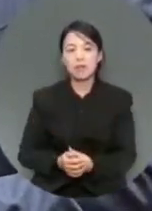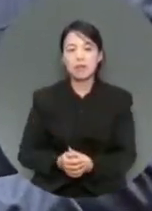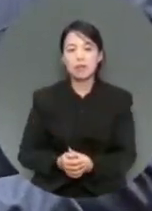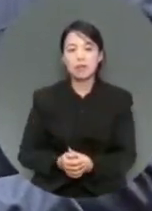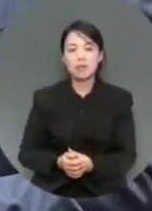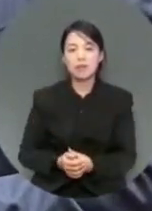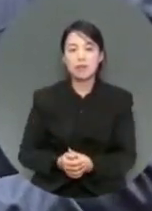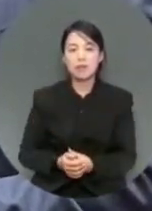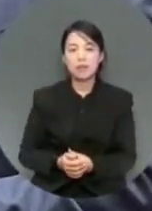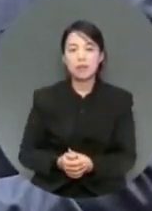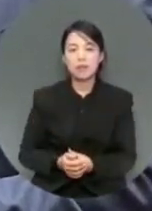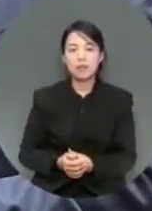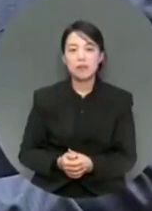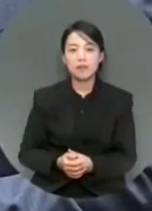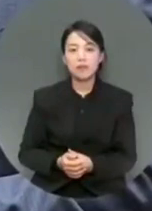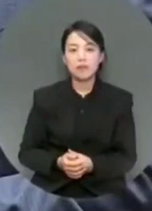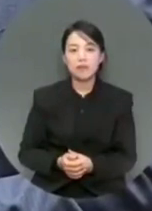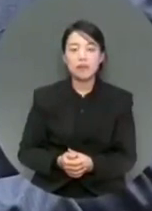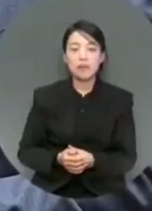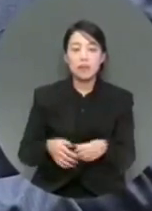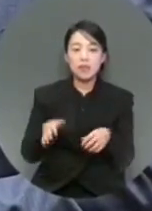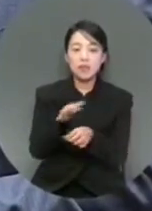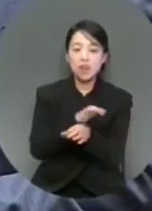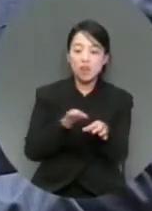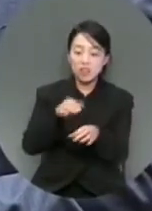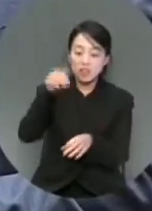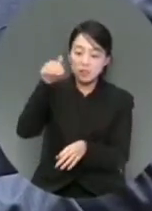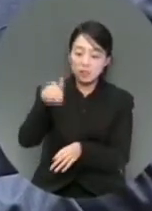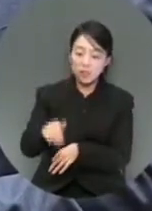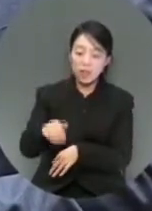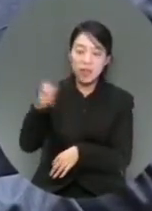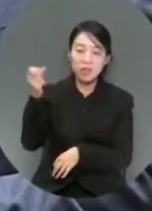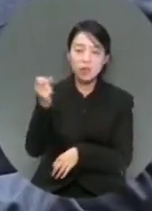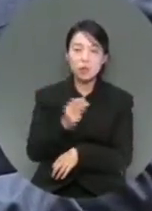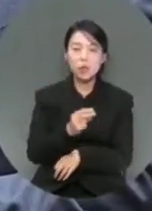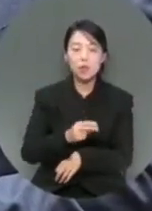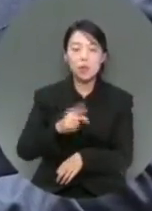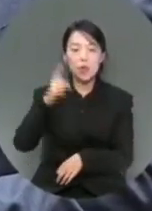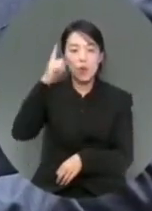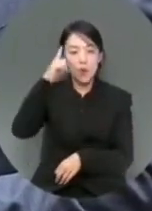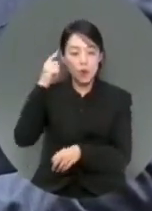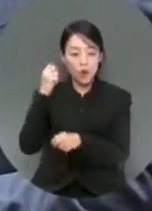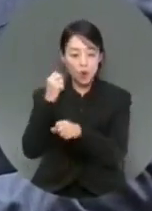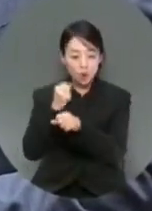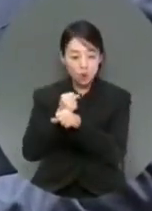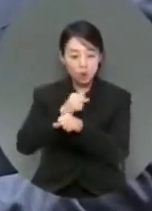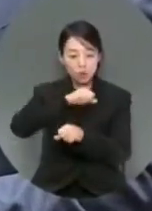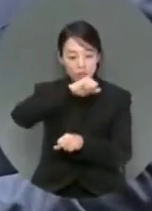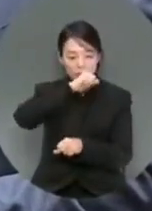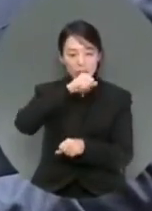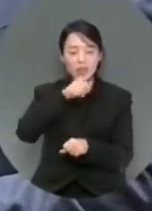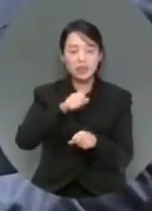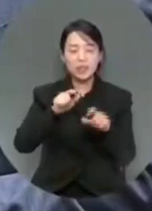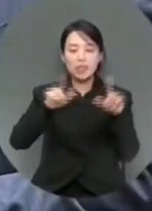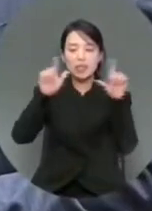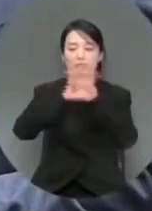어쨌든 간에 이게 사실은 경기 침체뿐만 아니고 R&D 문제는 기후 위기라든지 미래 성장 동력과